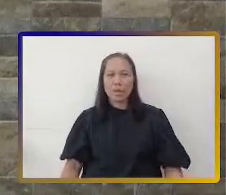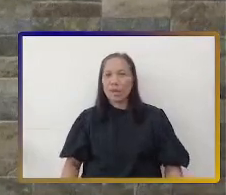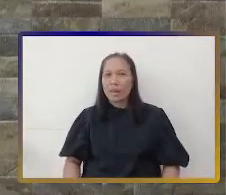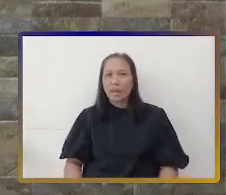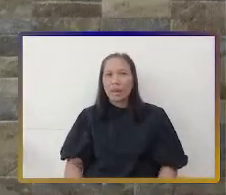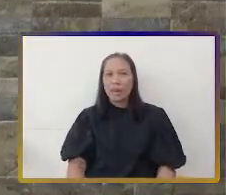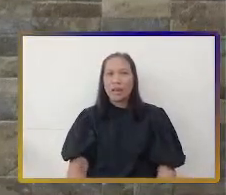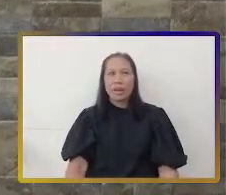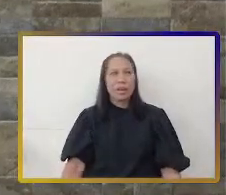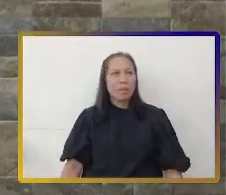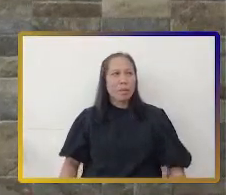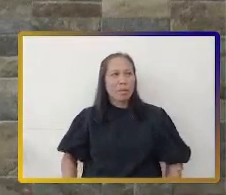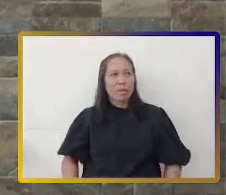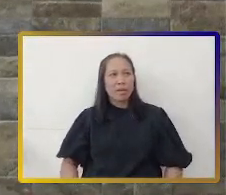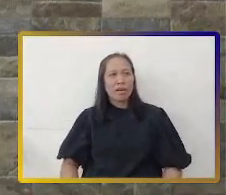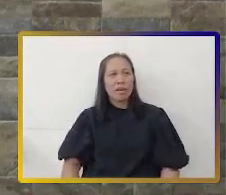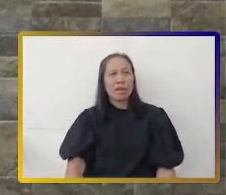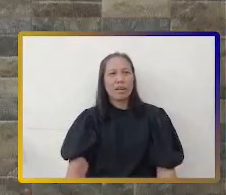po